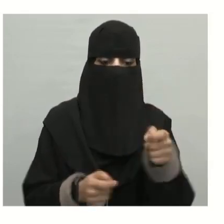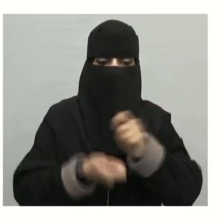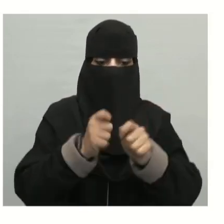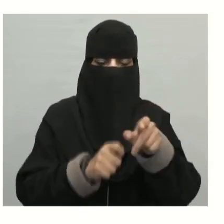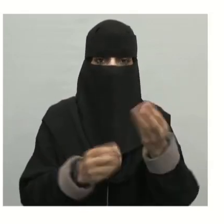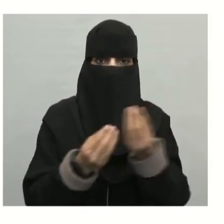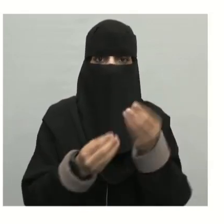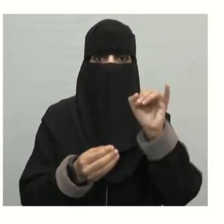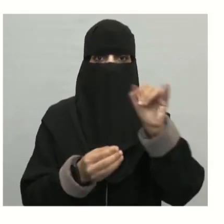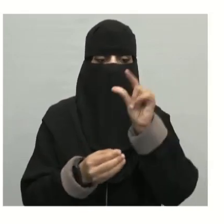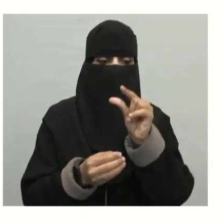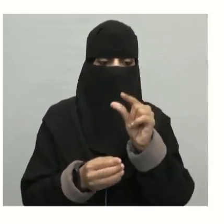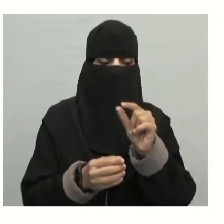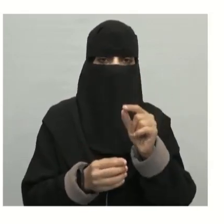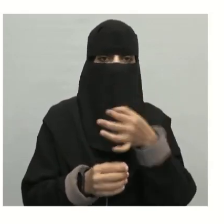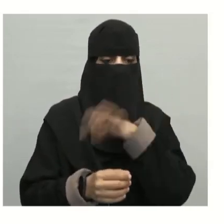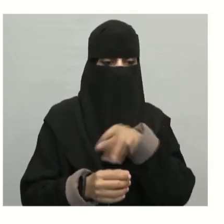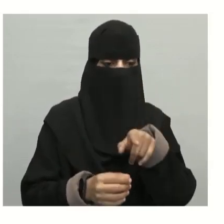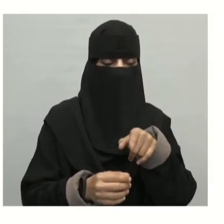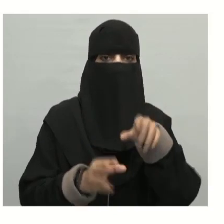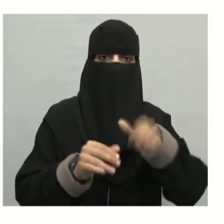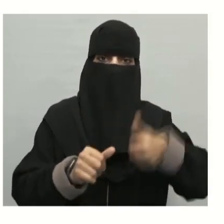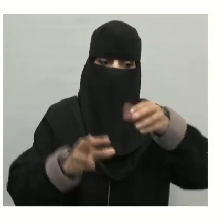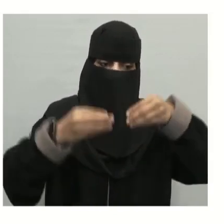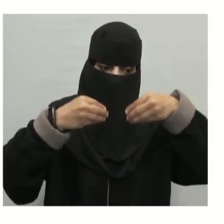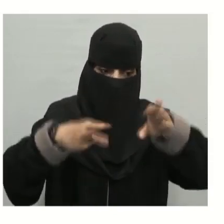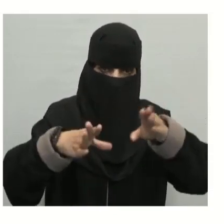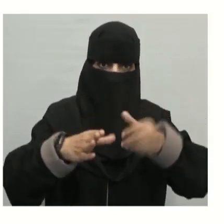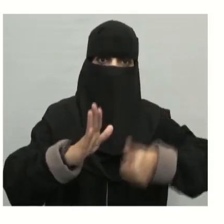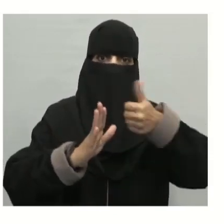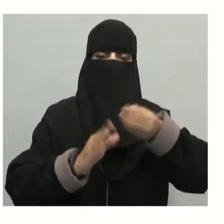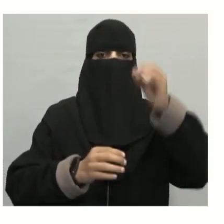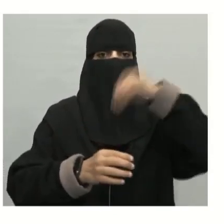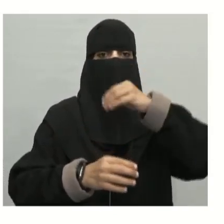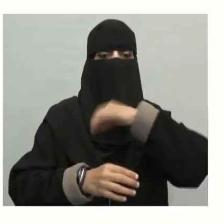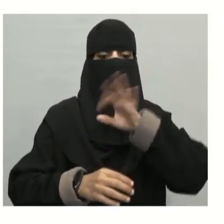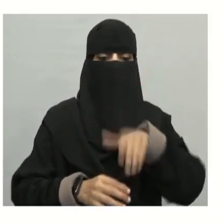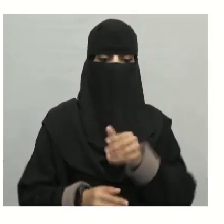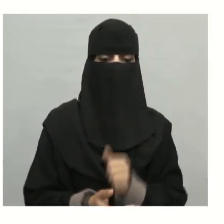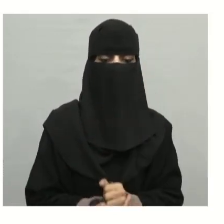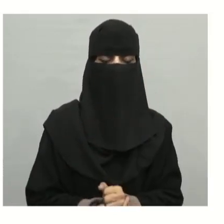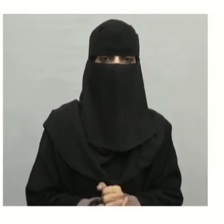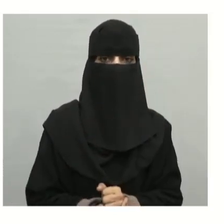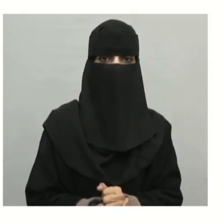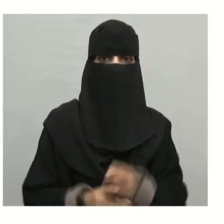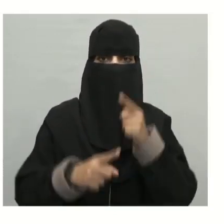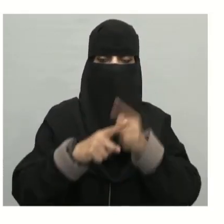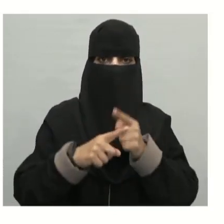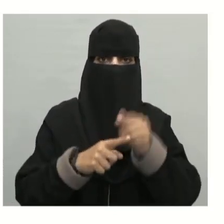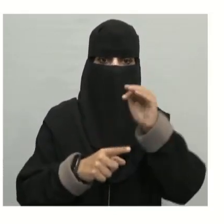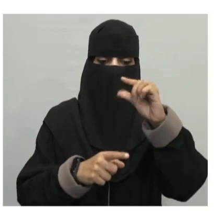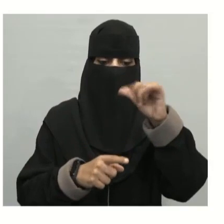كان ما يكفي من ماده مفيده يمكن بيعها وتحقيق ارباح منها الحديد